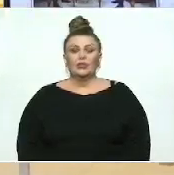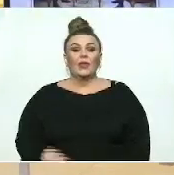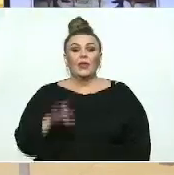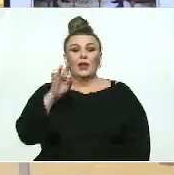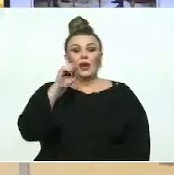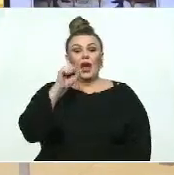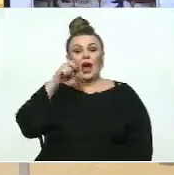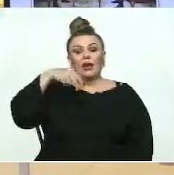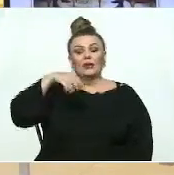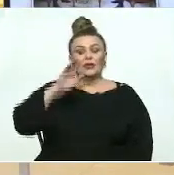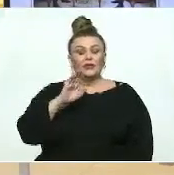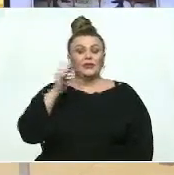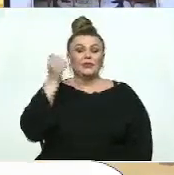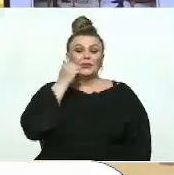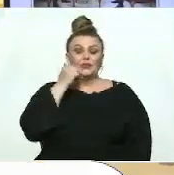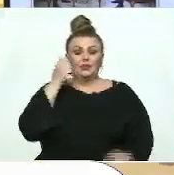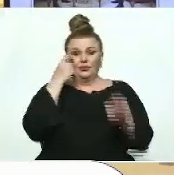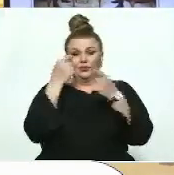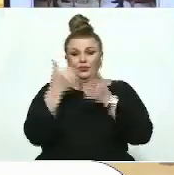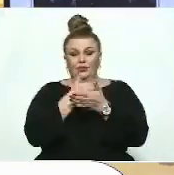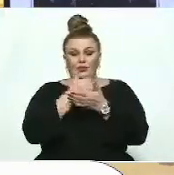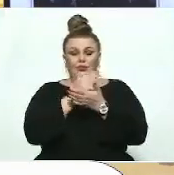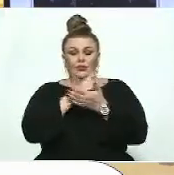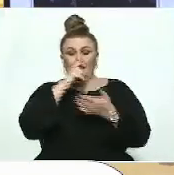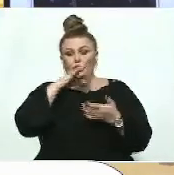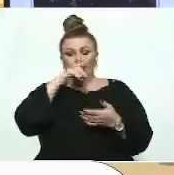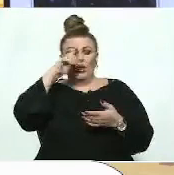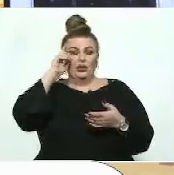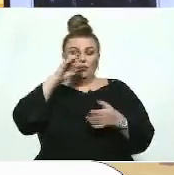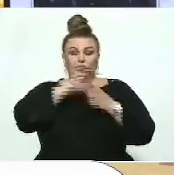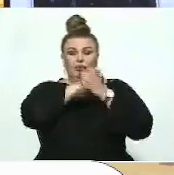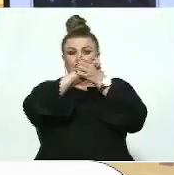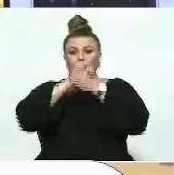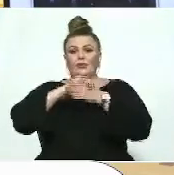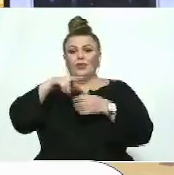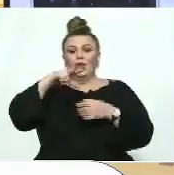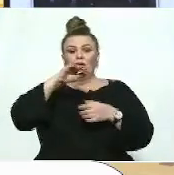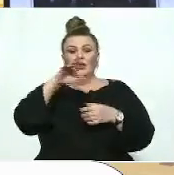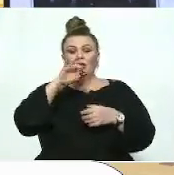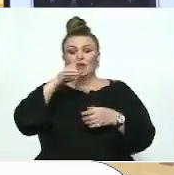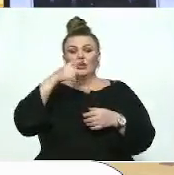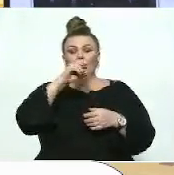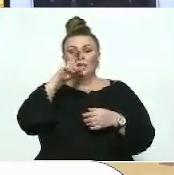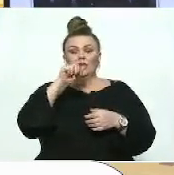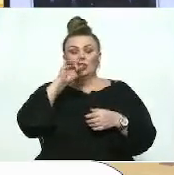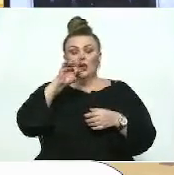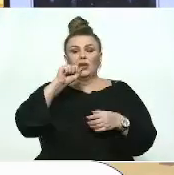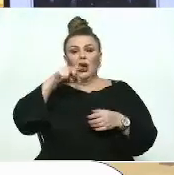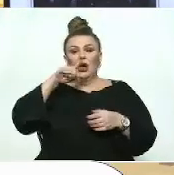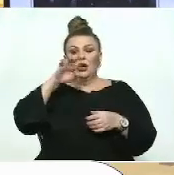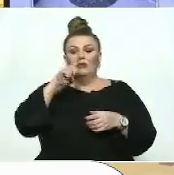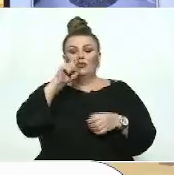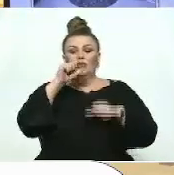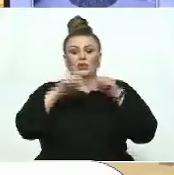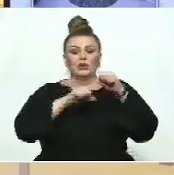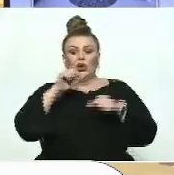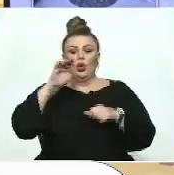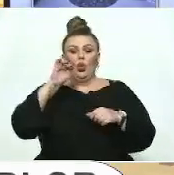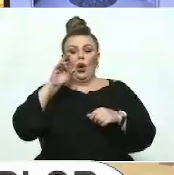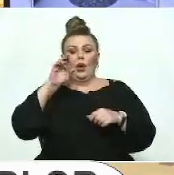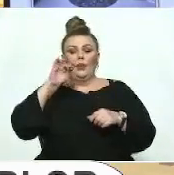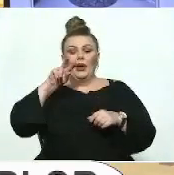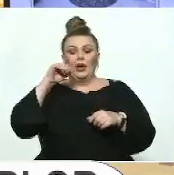Real televiziyası Moskvadan xəbər verir. Rusiyada Azərbaycan xalqının ümumili lideri Heydər Əliyevin 100 illik yubileyinə həsr